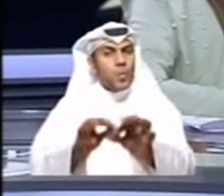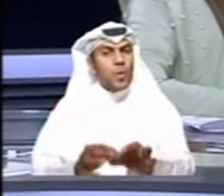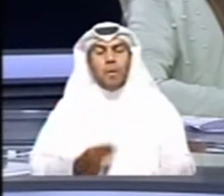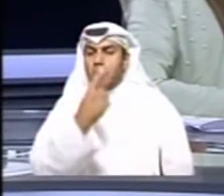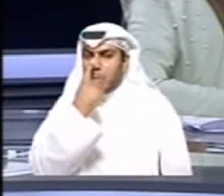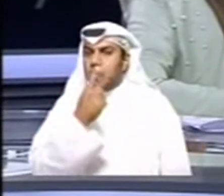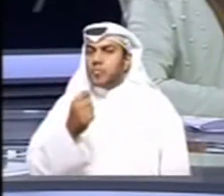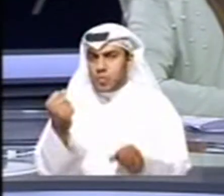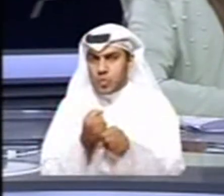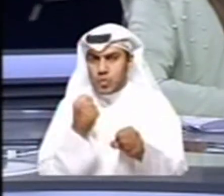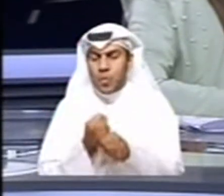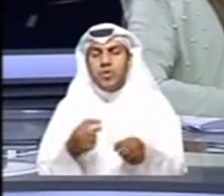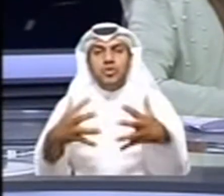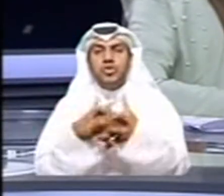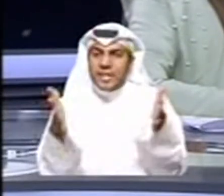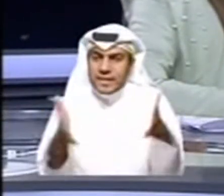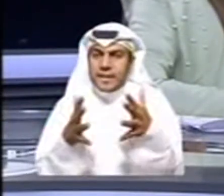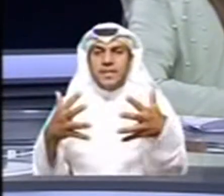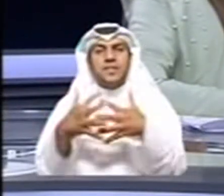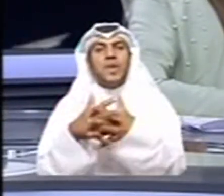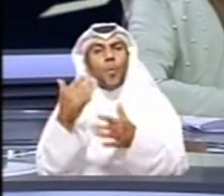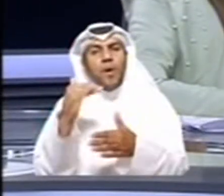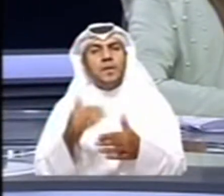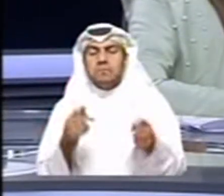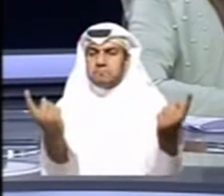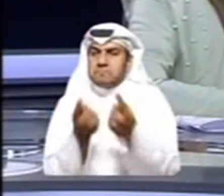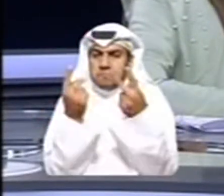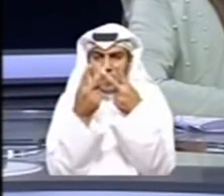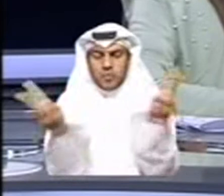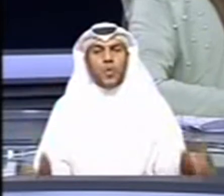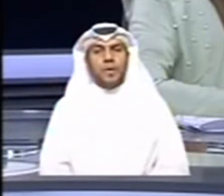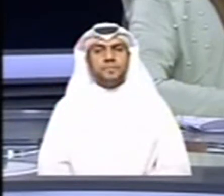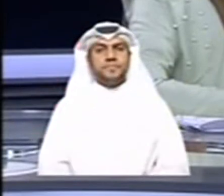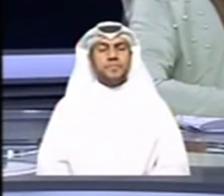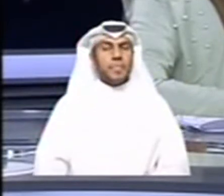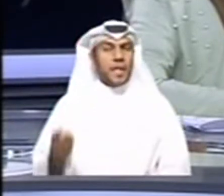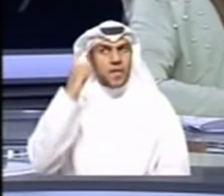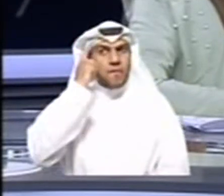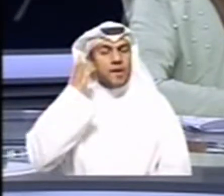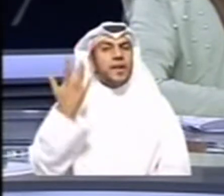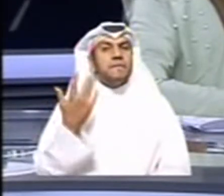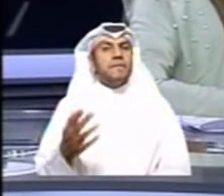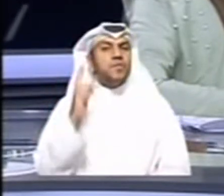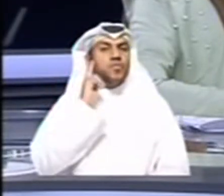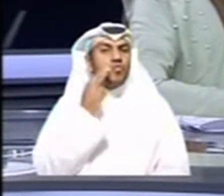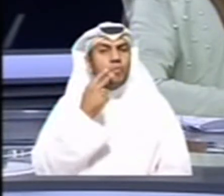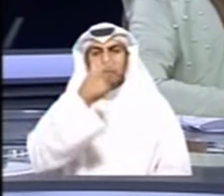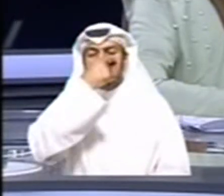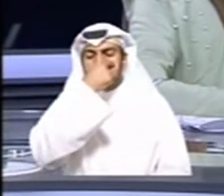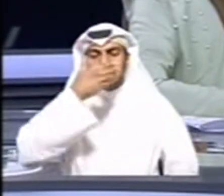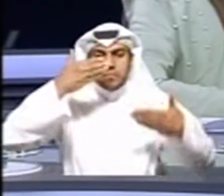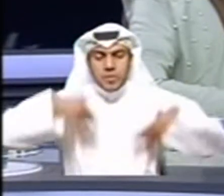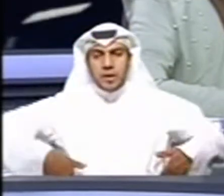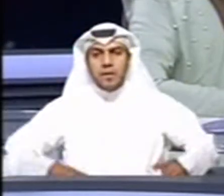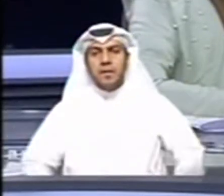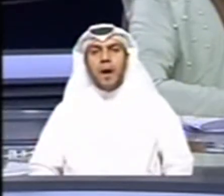المشاريع الصغيرة والمتوسطة. نعم، هل هذه نظرة مستقبلية بالنسبة للتعاون مع الصندوق الوطني